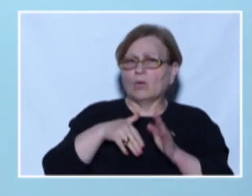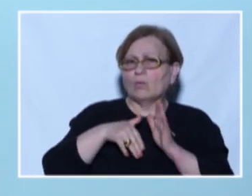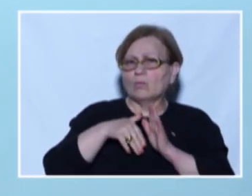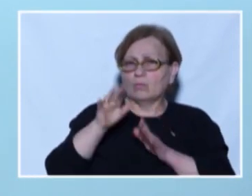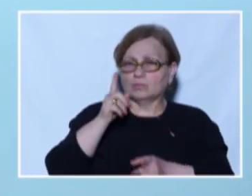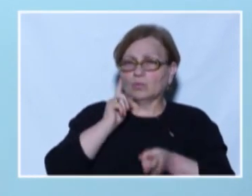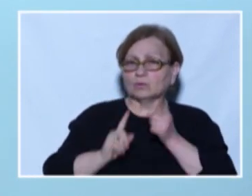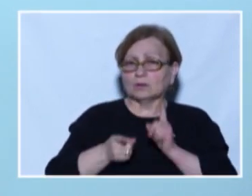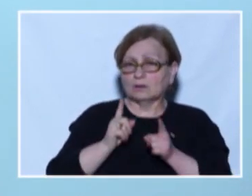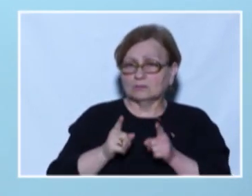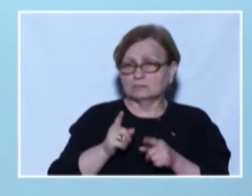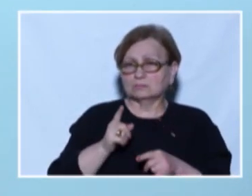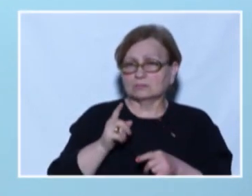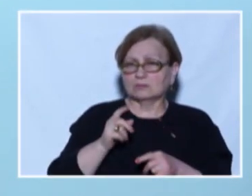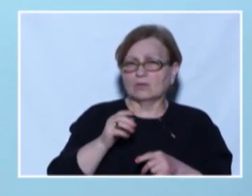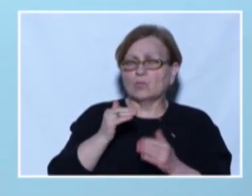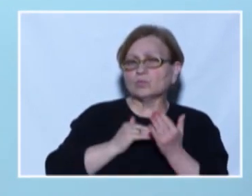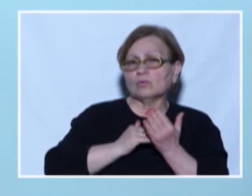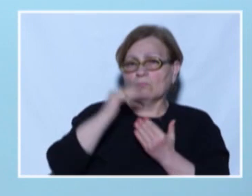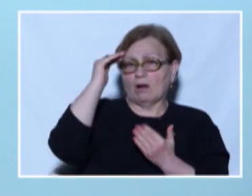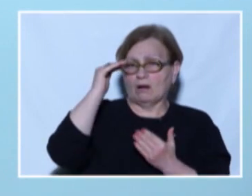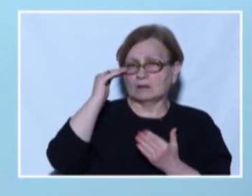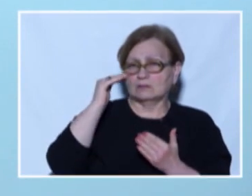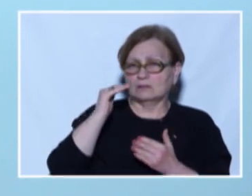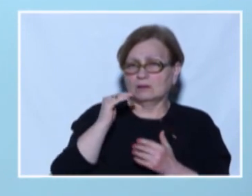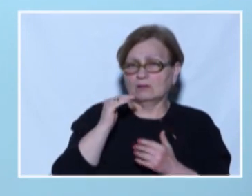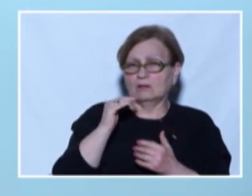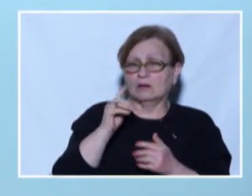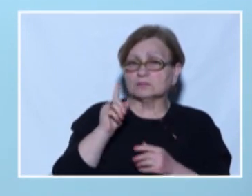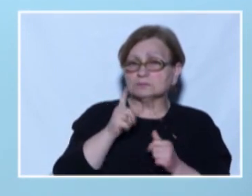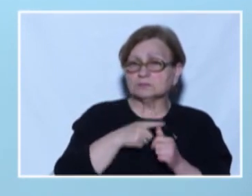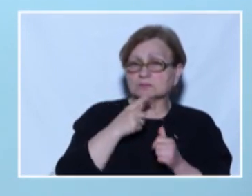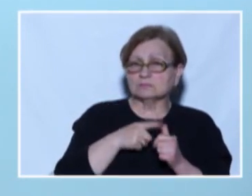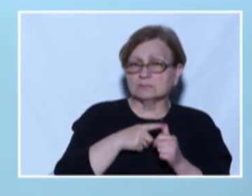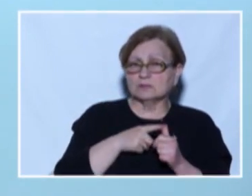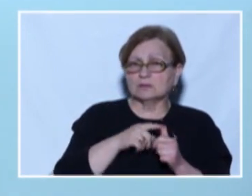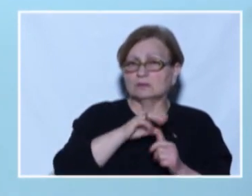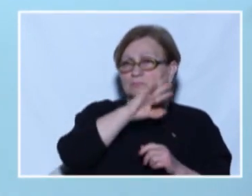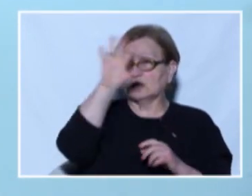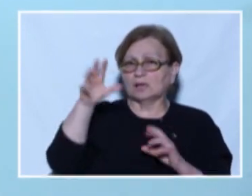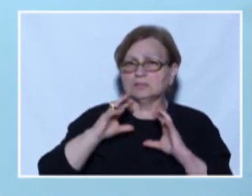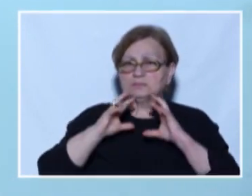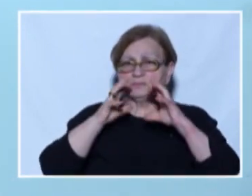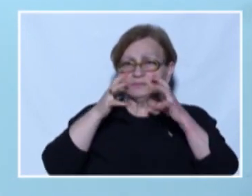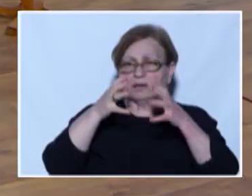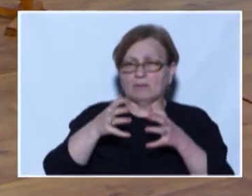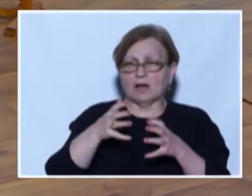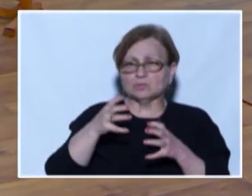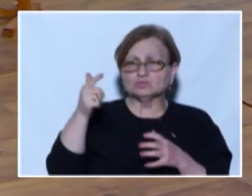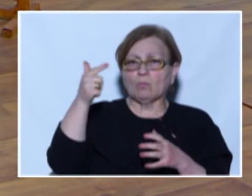რეალურია და გაცილებით მაღლა დგას იმაზე, რასაც ჰქვია მთელი სამყაროს